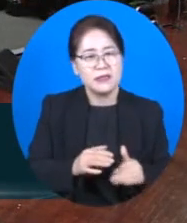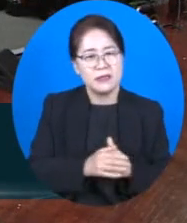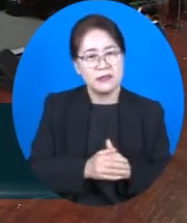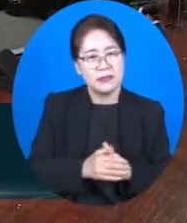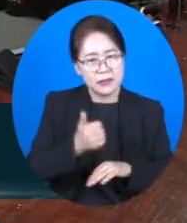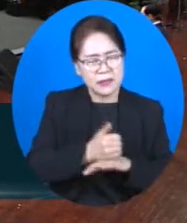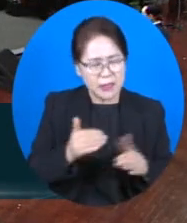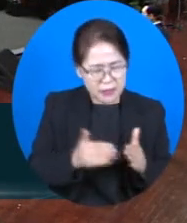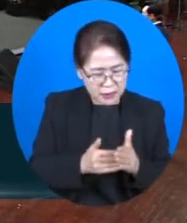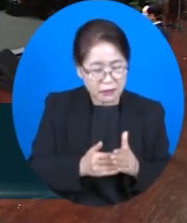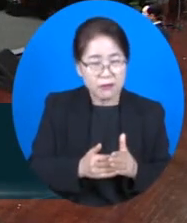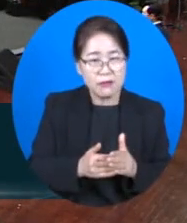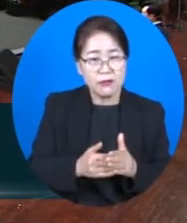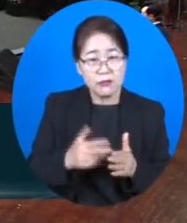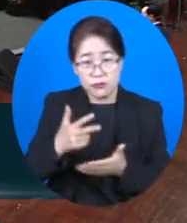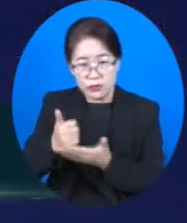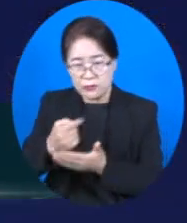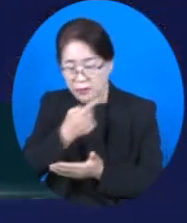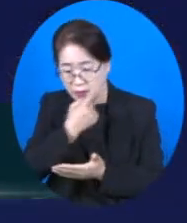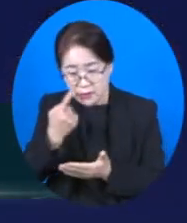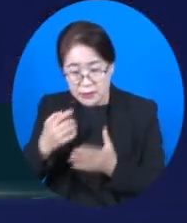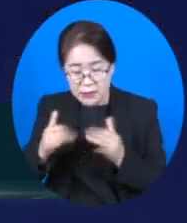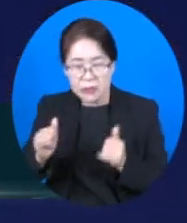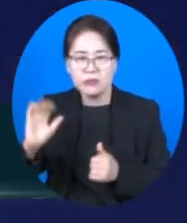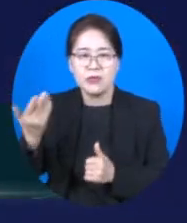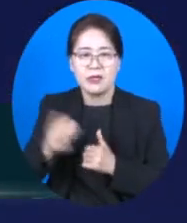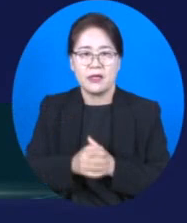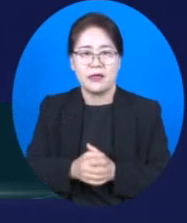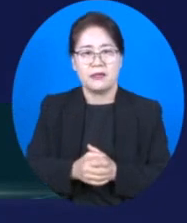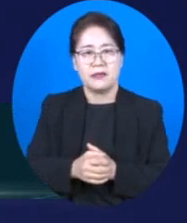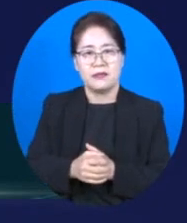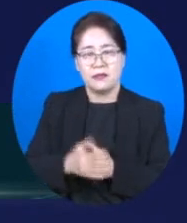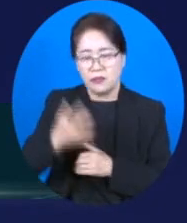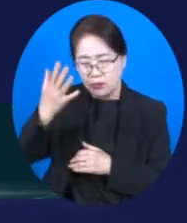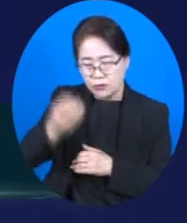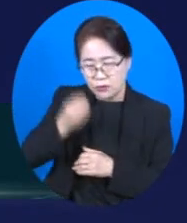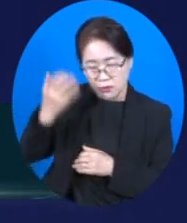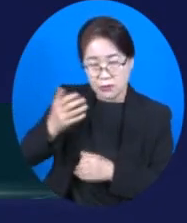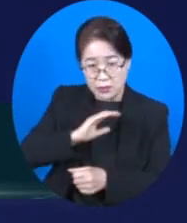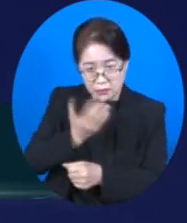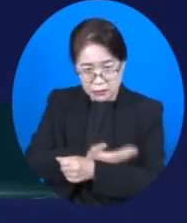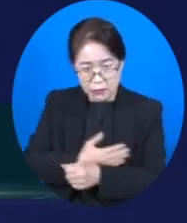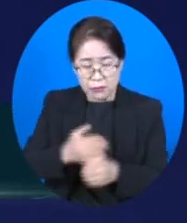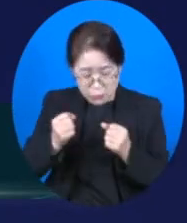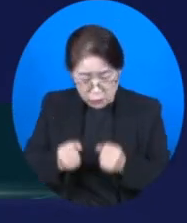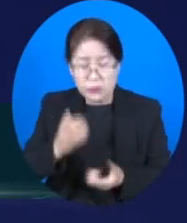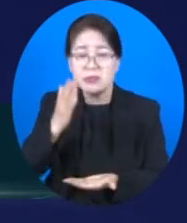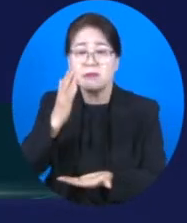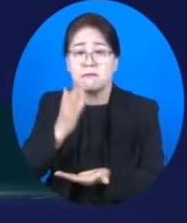증인이 되리라. 성령의 권능을 받으면 머물러 있지 말고